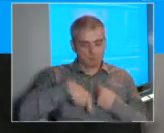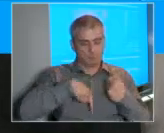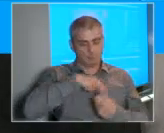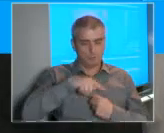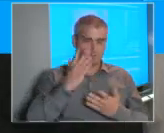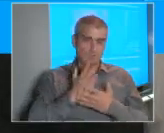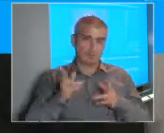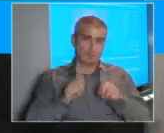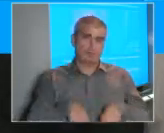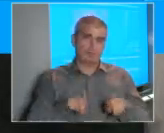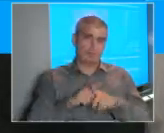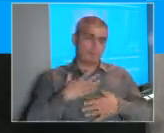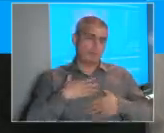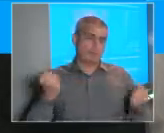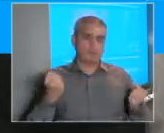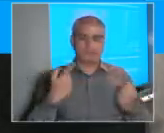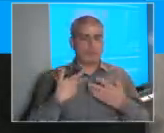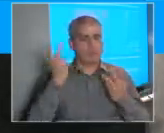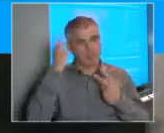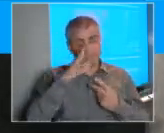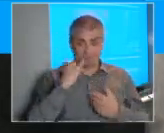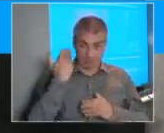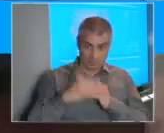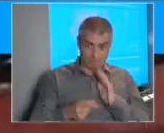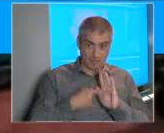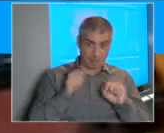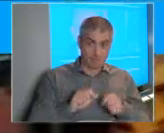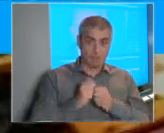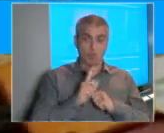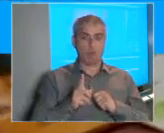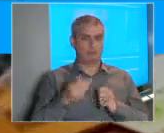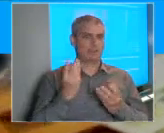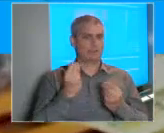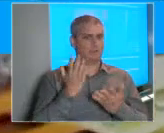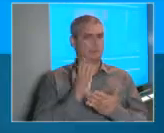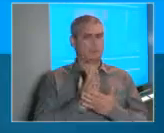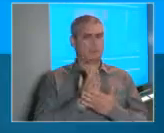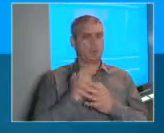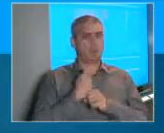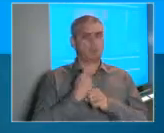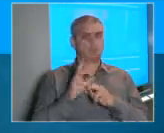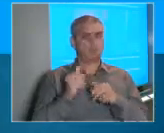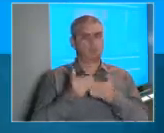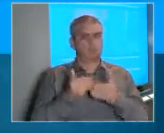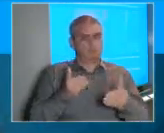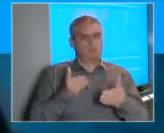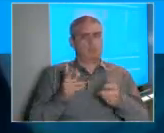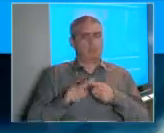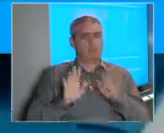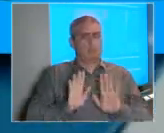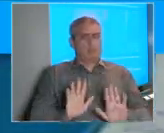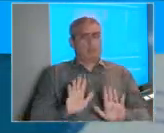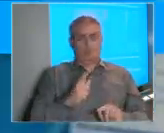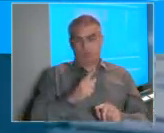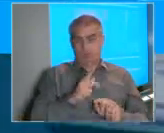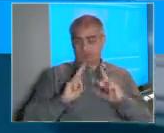מאוסה, וחוסר הבנה אם זה ייגמר בפעם הזאת. זה דברים שיוצרים ריחוק וניכור